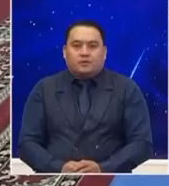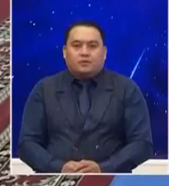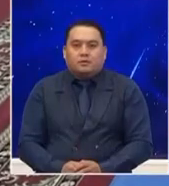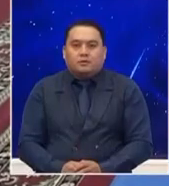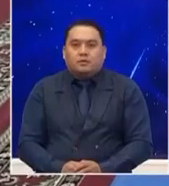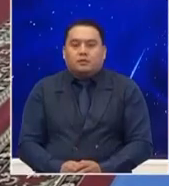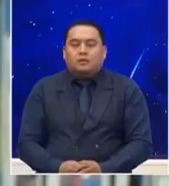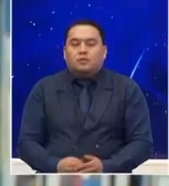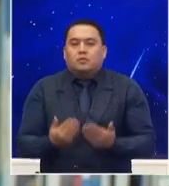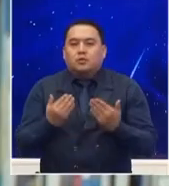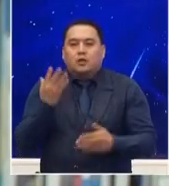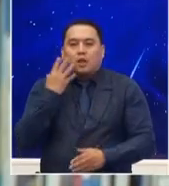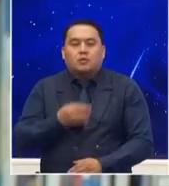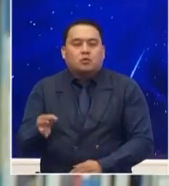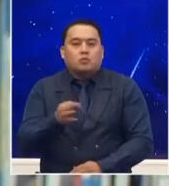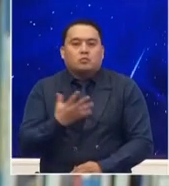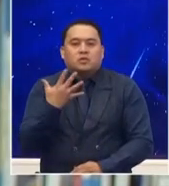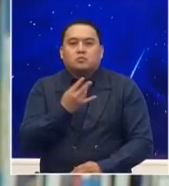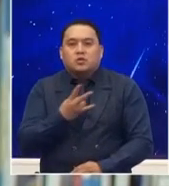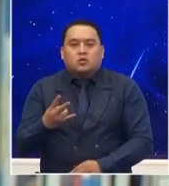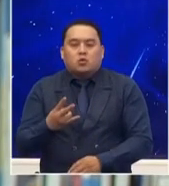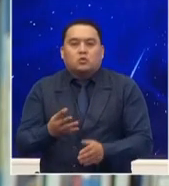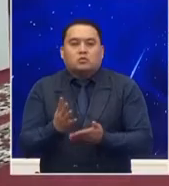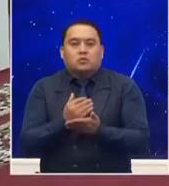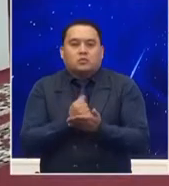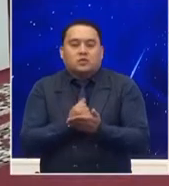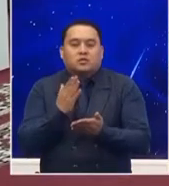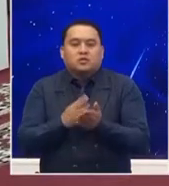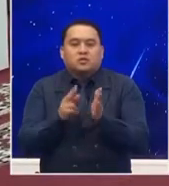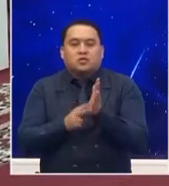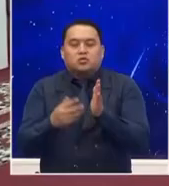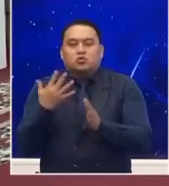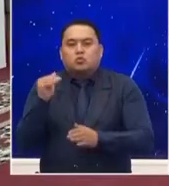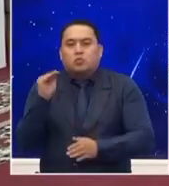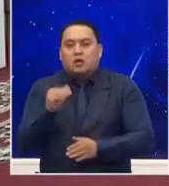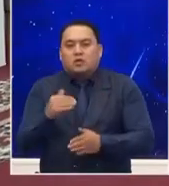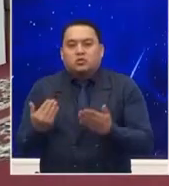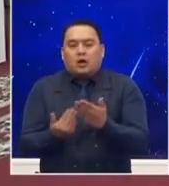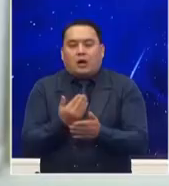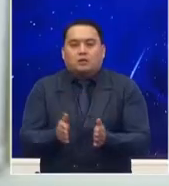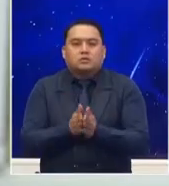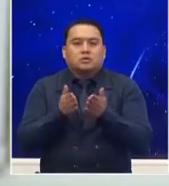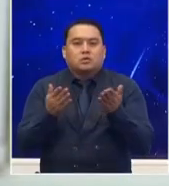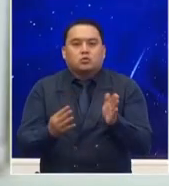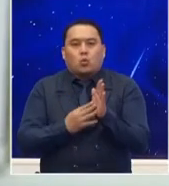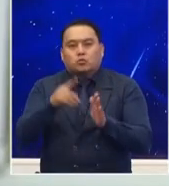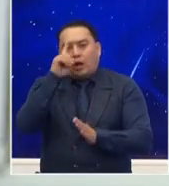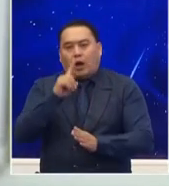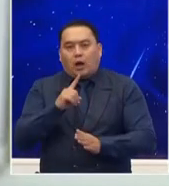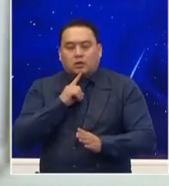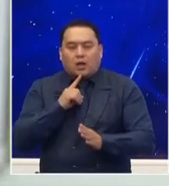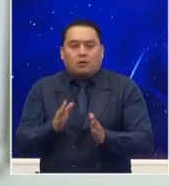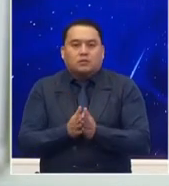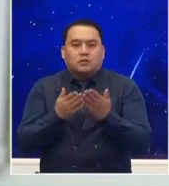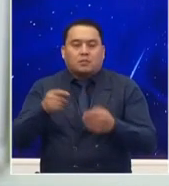облысында 5 миллион 402 мыңнан астам кітап қоры бар. Оның 83 793-і жаңа кітап. Соңғы 9 айда өңірдегі